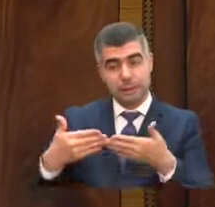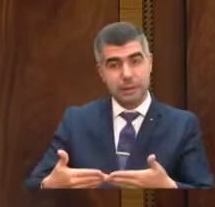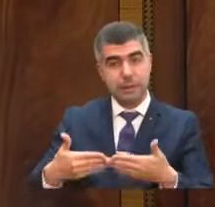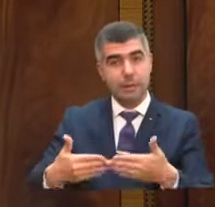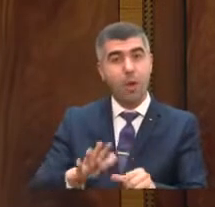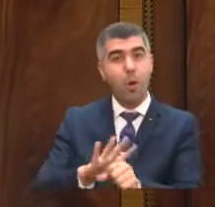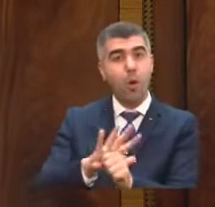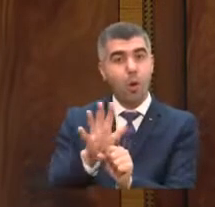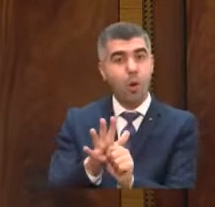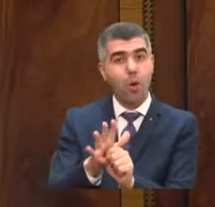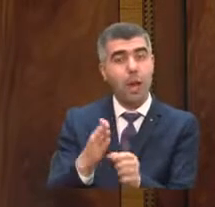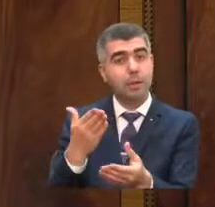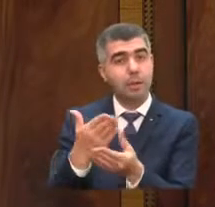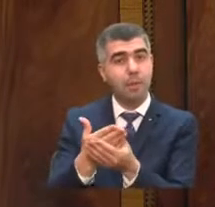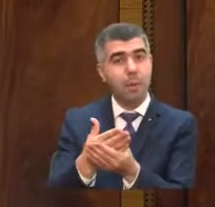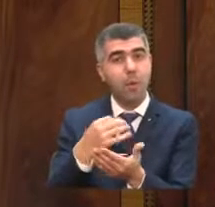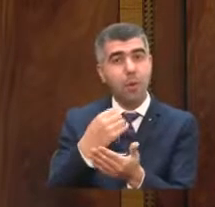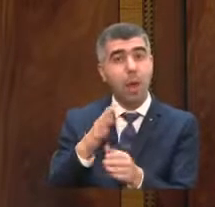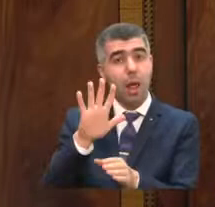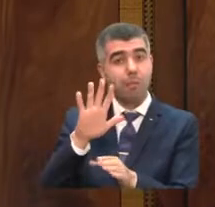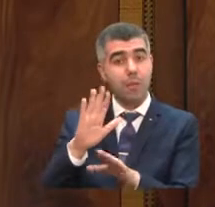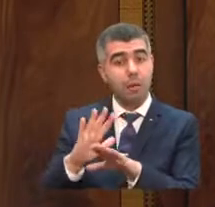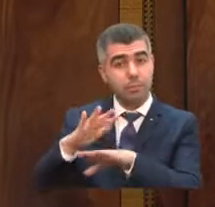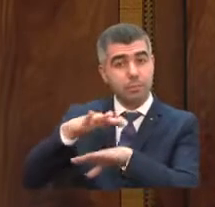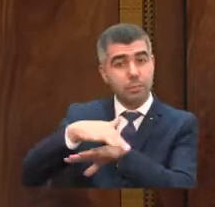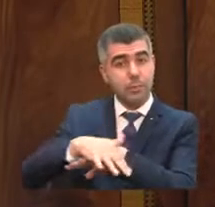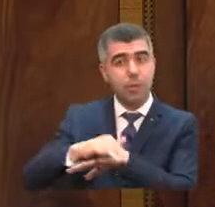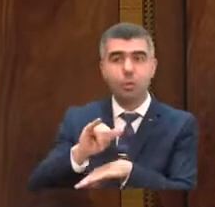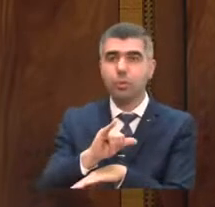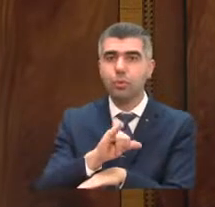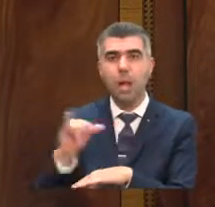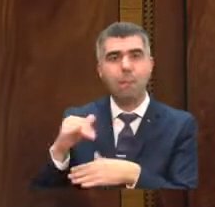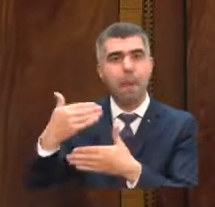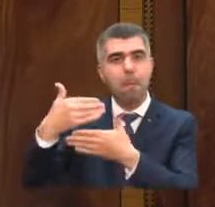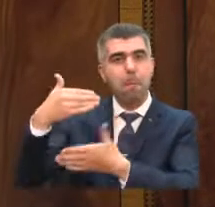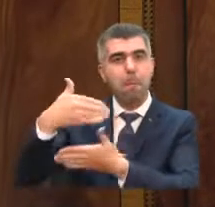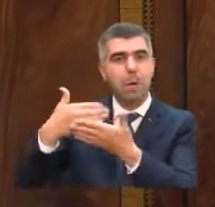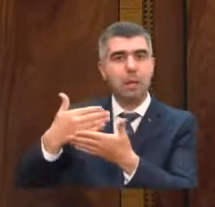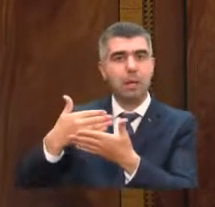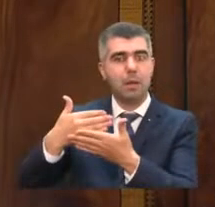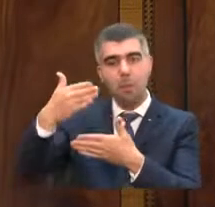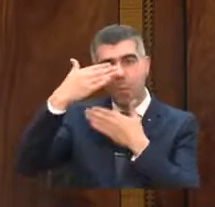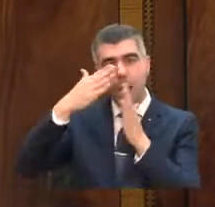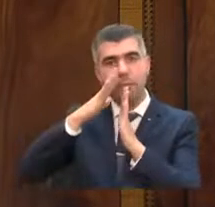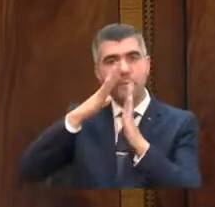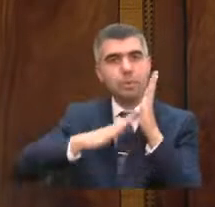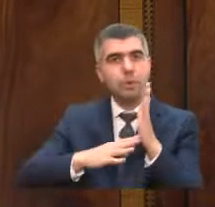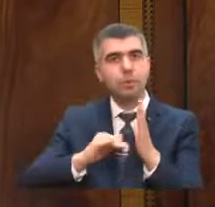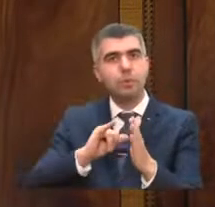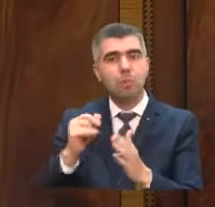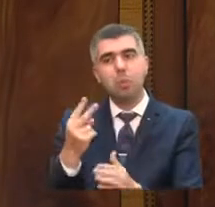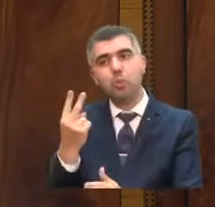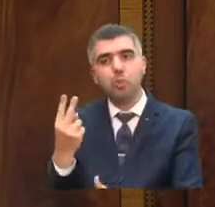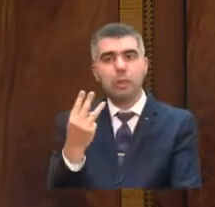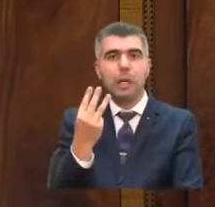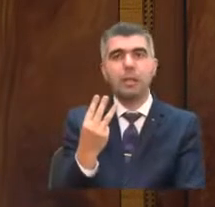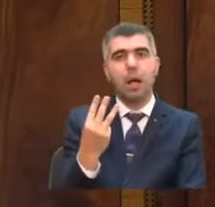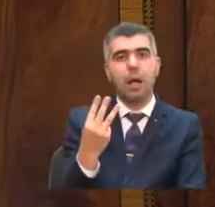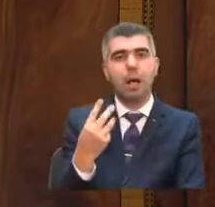كورونا، والعدد ديال 5 سدود عدد غير مسبوق في تاريخ بناء السدود ببلادنا، عاده كنا تنديروا جوج حتى